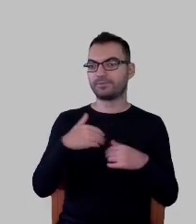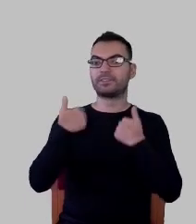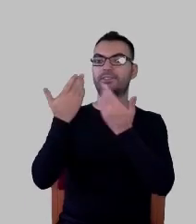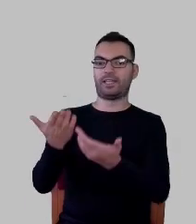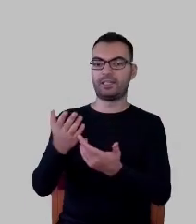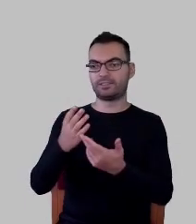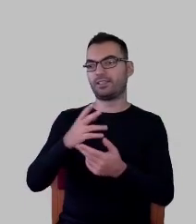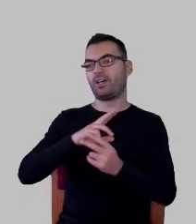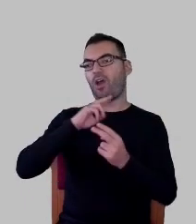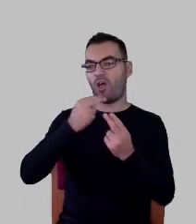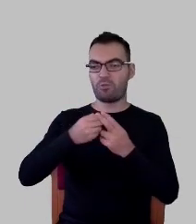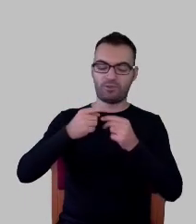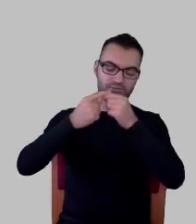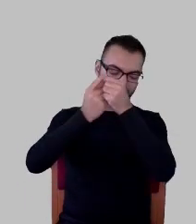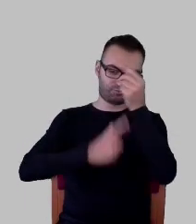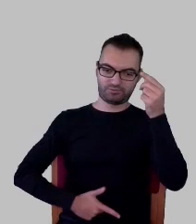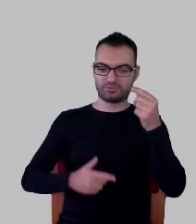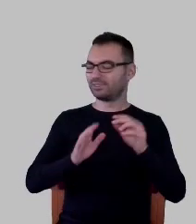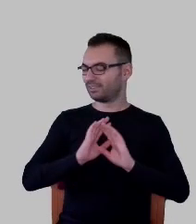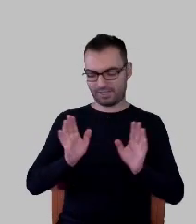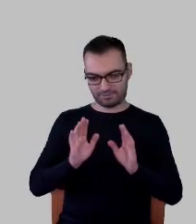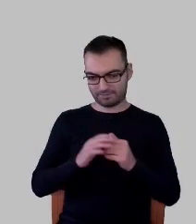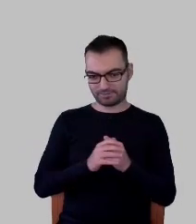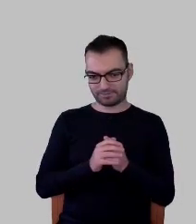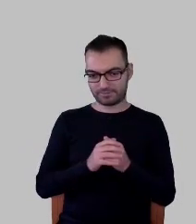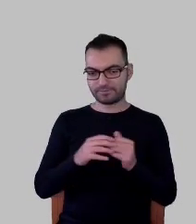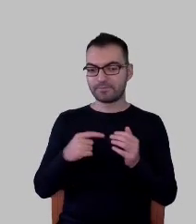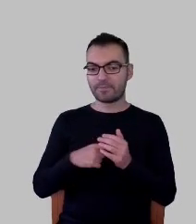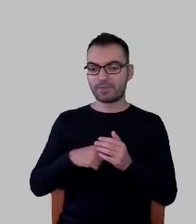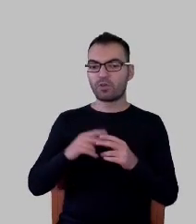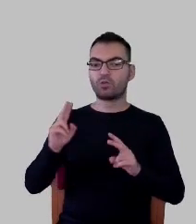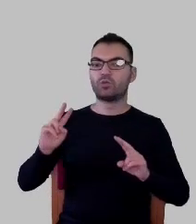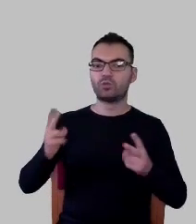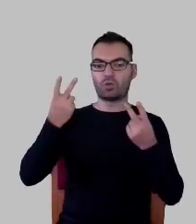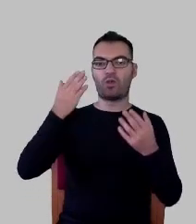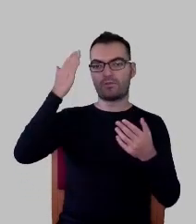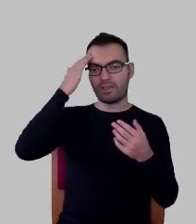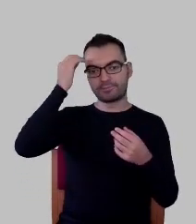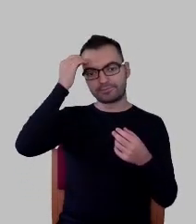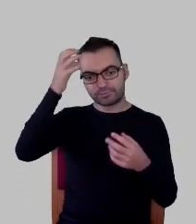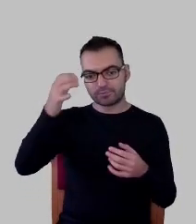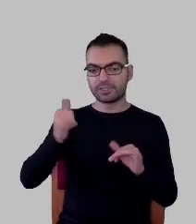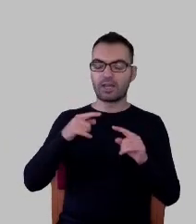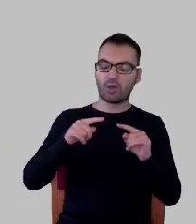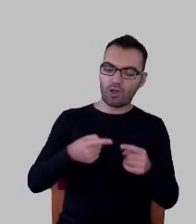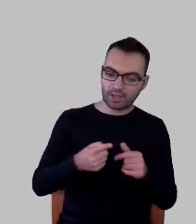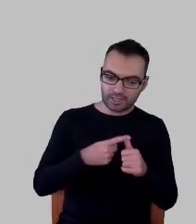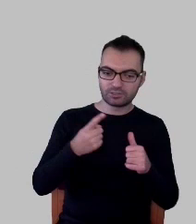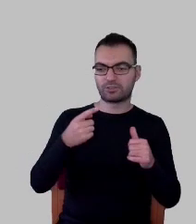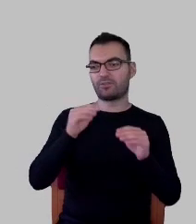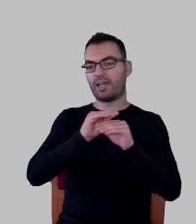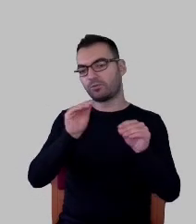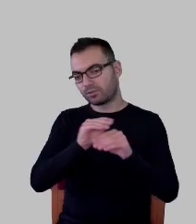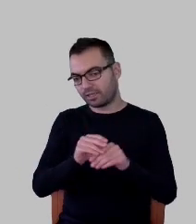zapewnić odpowiedzi na wszystkie nurtujące państwa pytania. To skąd czerpiemy wiedzę na temat tego, jak organizować kształcenie uczniów